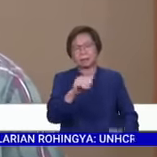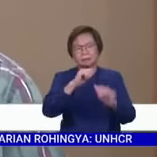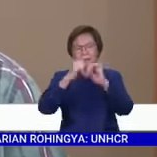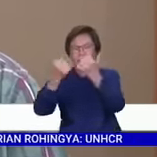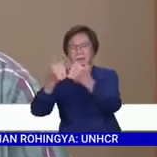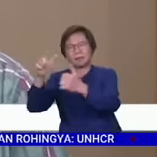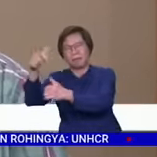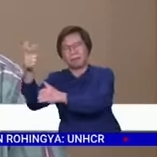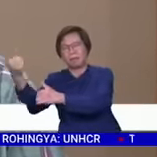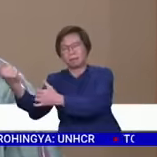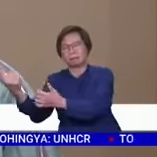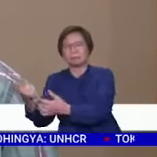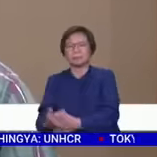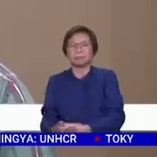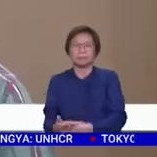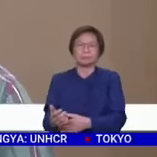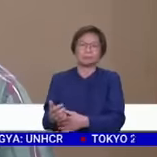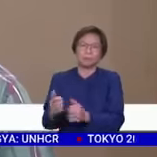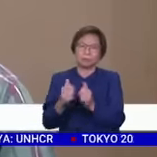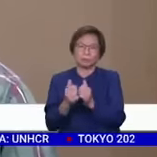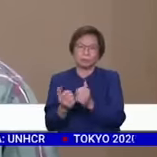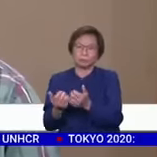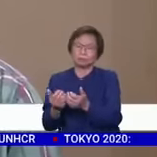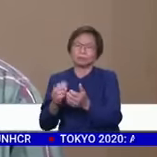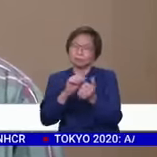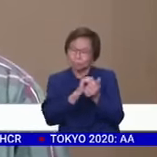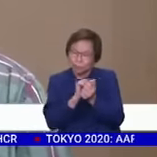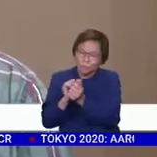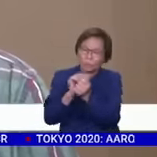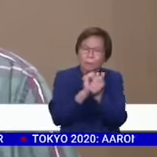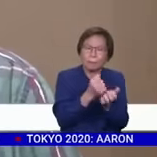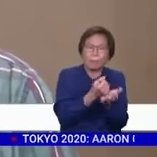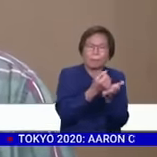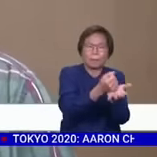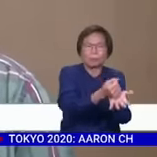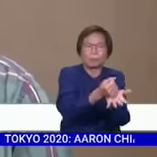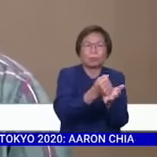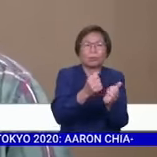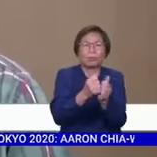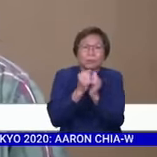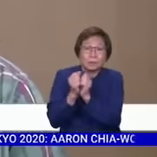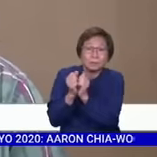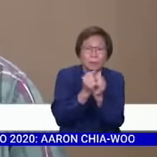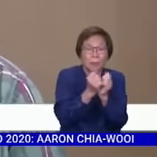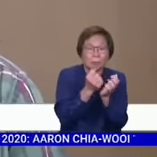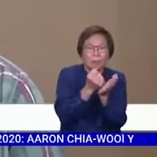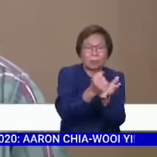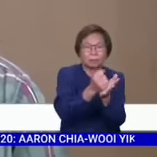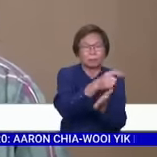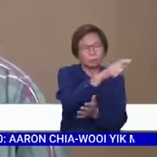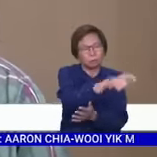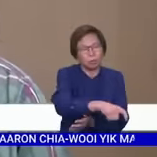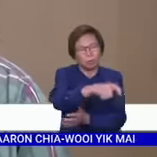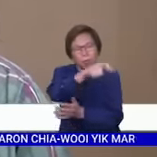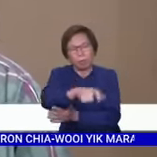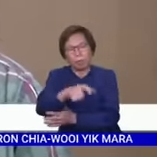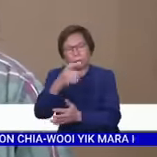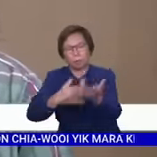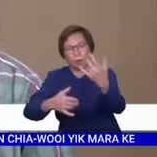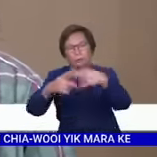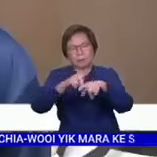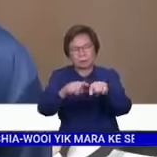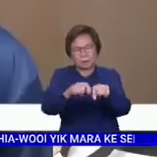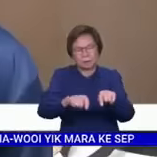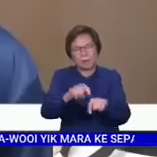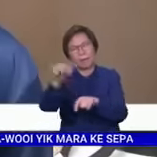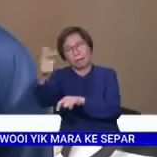akan lebih gerak membantu saat baik mungkin kepada mangsa mangsa kebakaran di